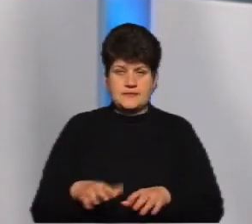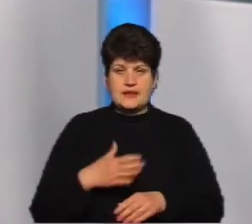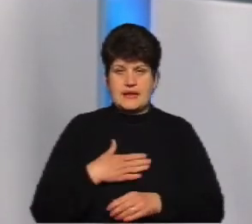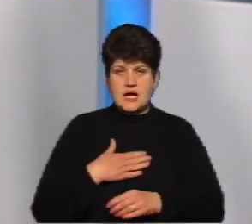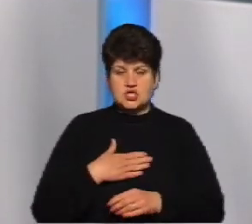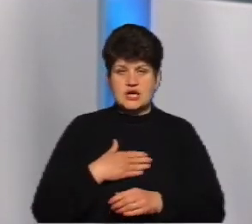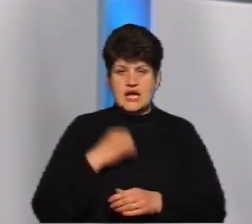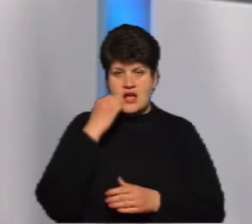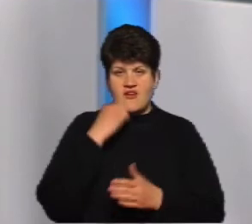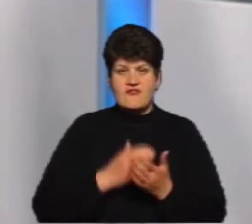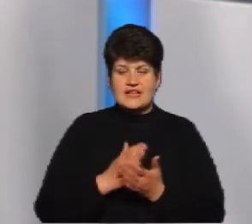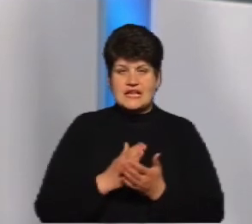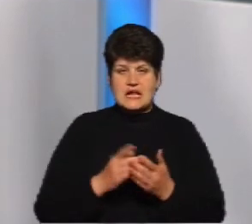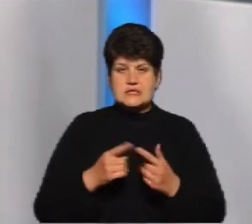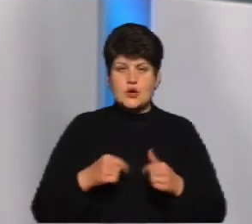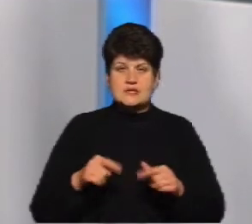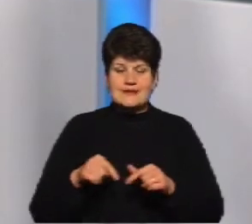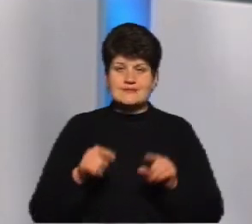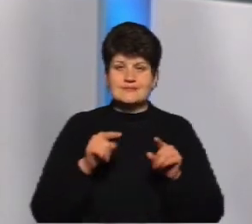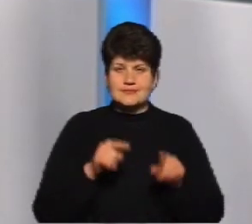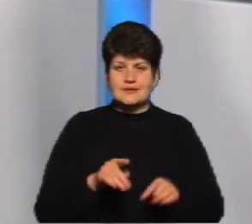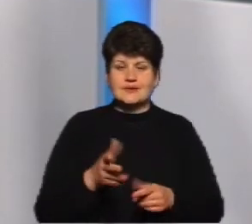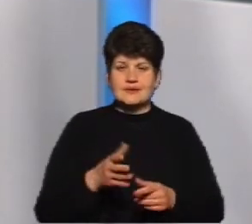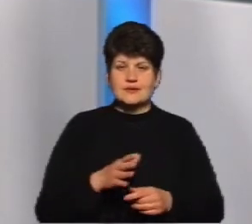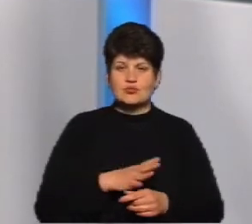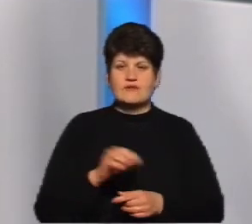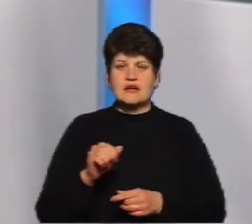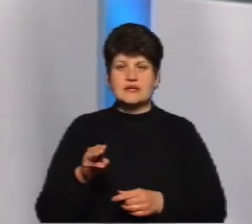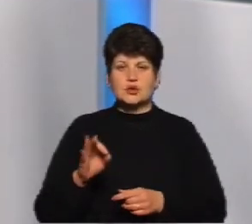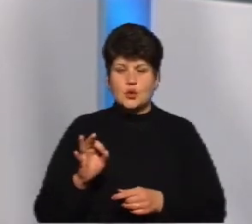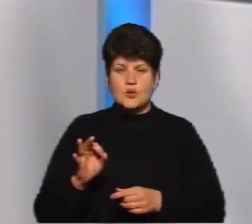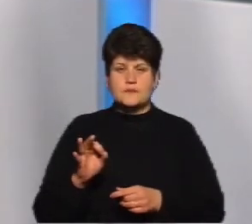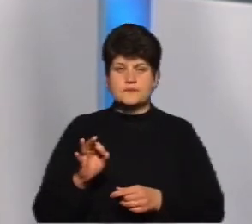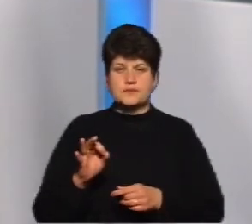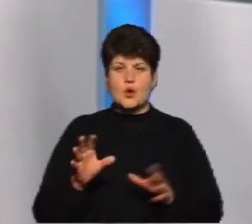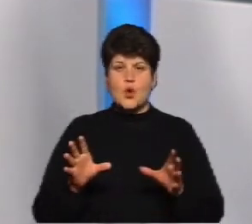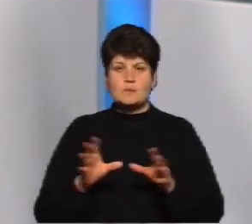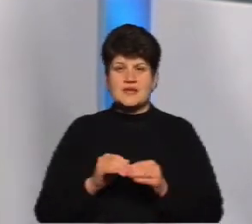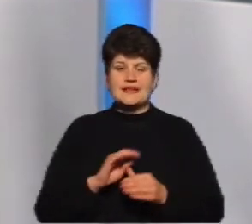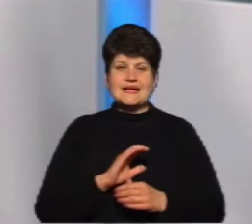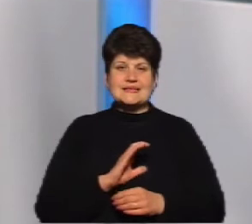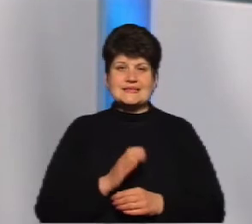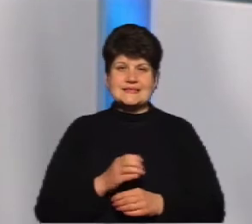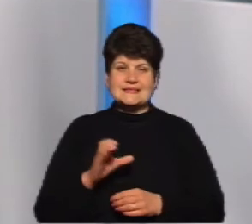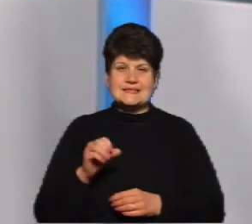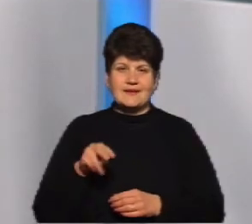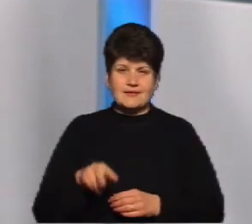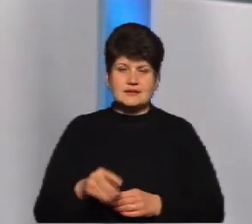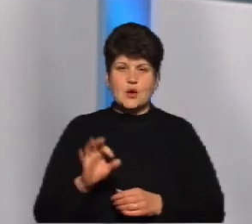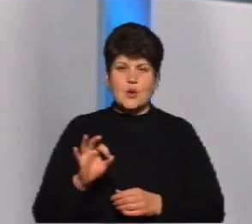ветеранських організацій, ті, які пройшли АТО, операцію об'єднаних сил, як зараз ООС,